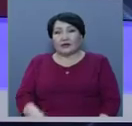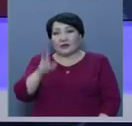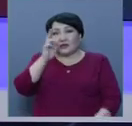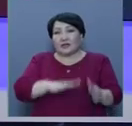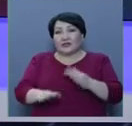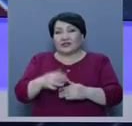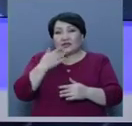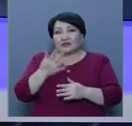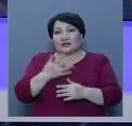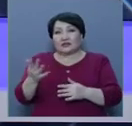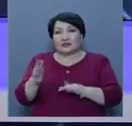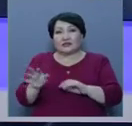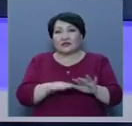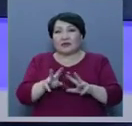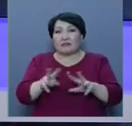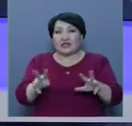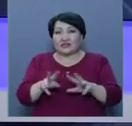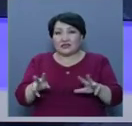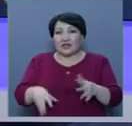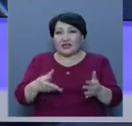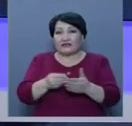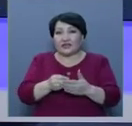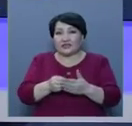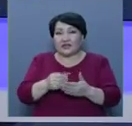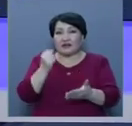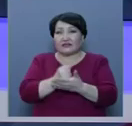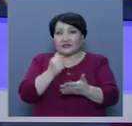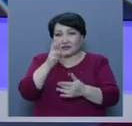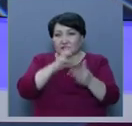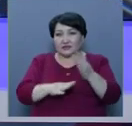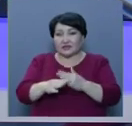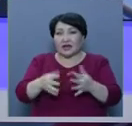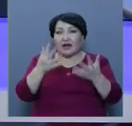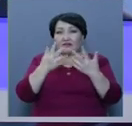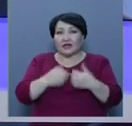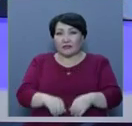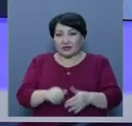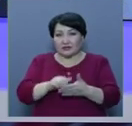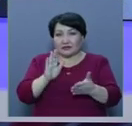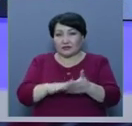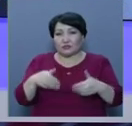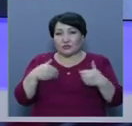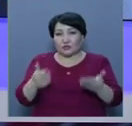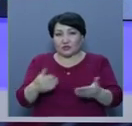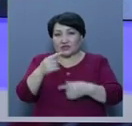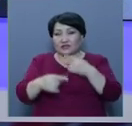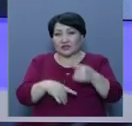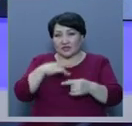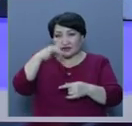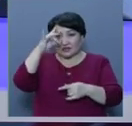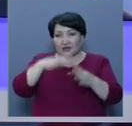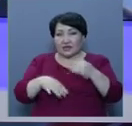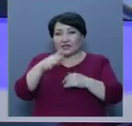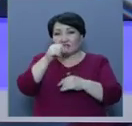Еліміздің сыртқы істер министрлігі инвесторлық виза иелеріне автоматты тіркеуді енгізуді ұсыну арқылы Қазақстанға шетел азаматтарының